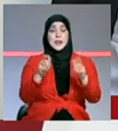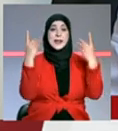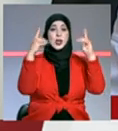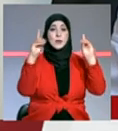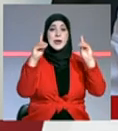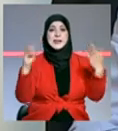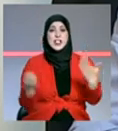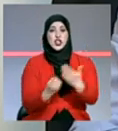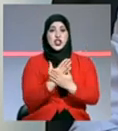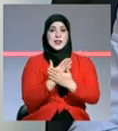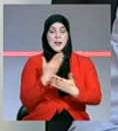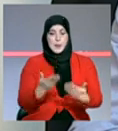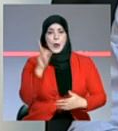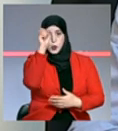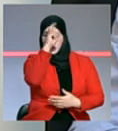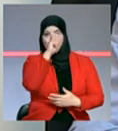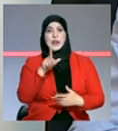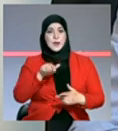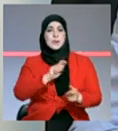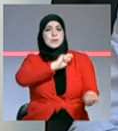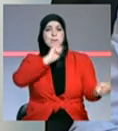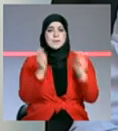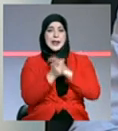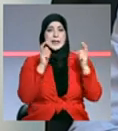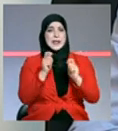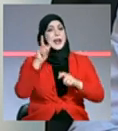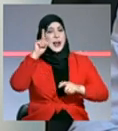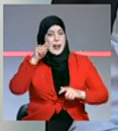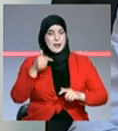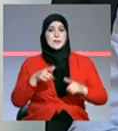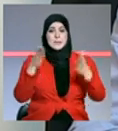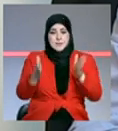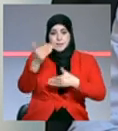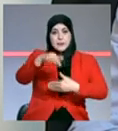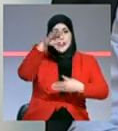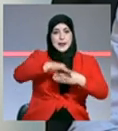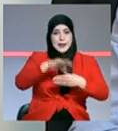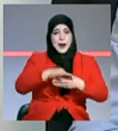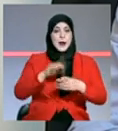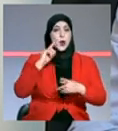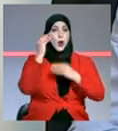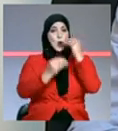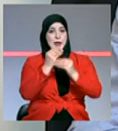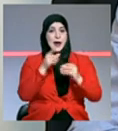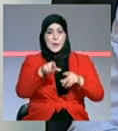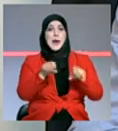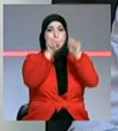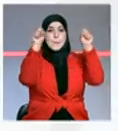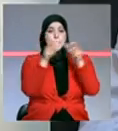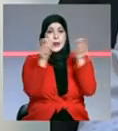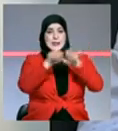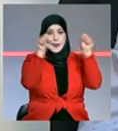التي تمر بصعوبات، فإن أي تغيير سياسي ضروري أن يمر عبر صناديق الاقتراع أو عبر مؤسسات الدولة